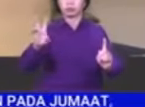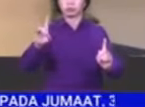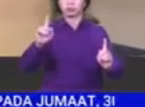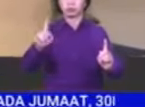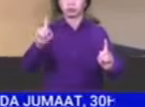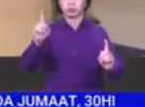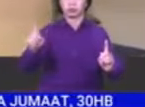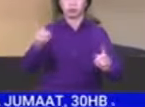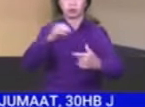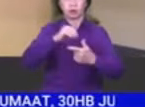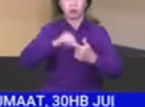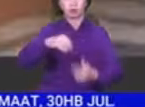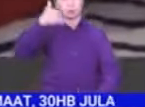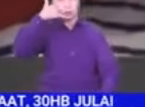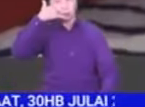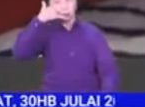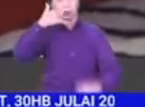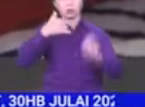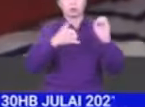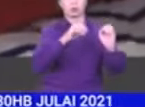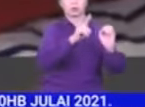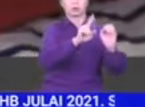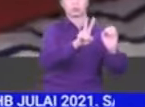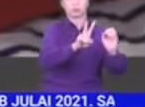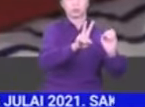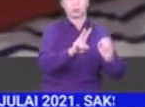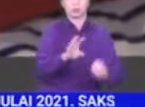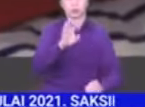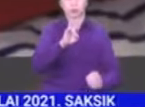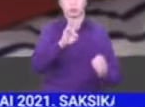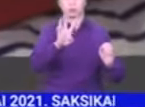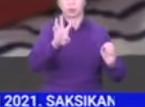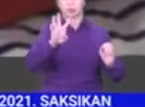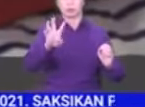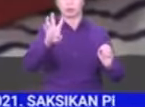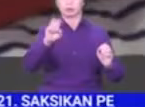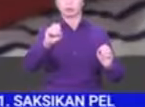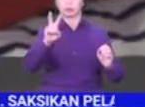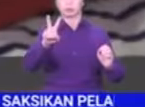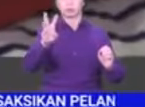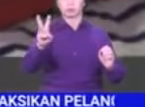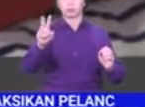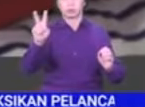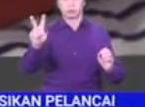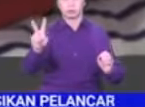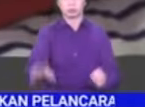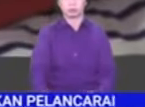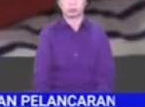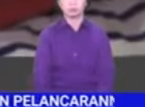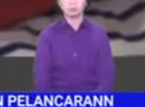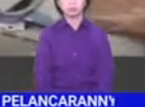57711 atau hubungannya di kosong 12740 26